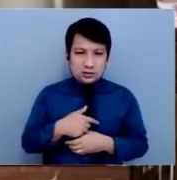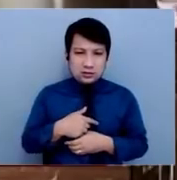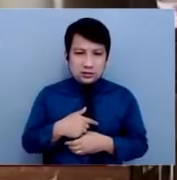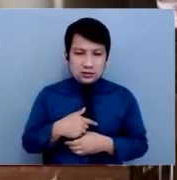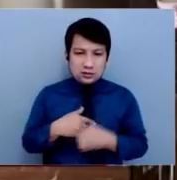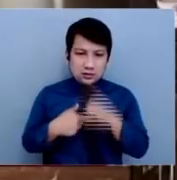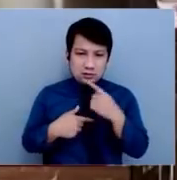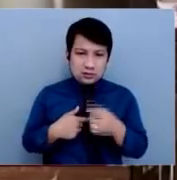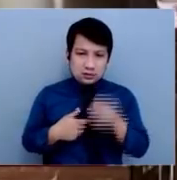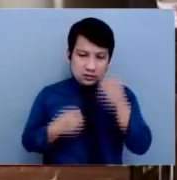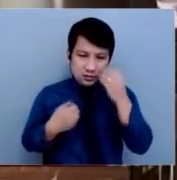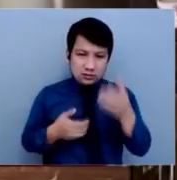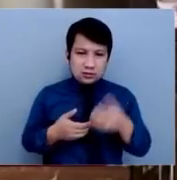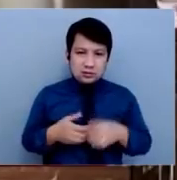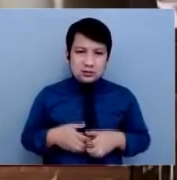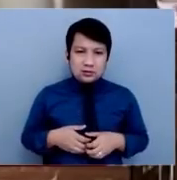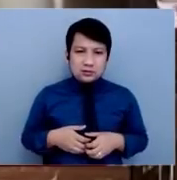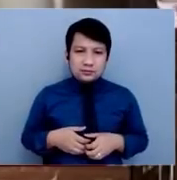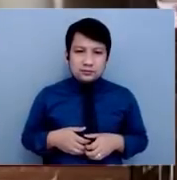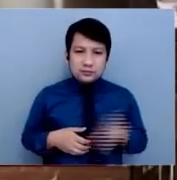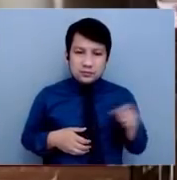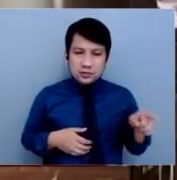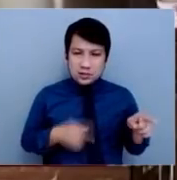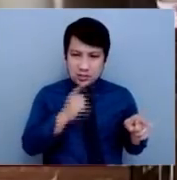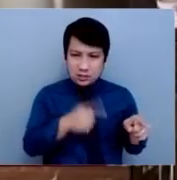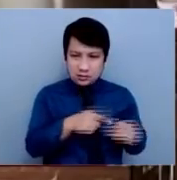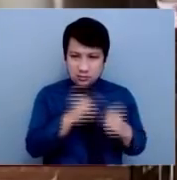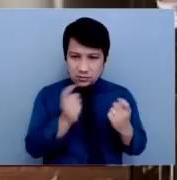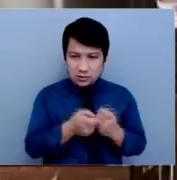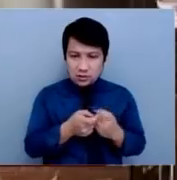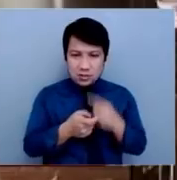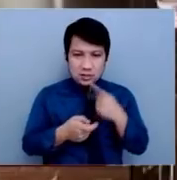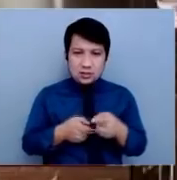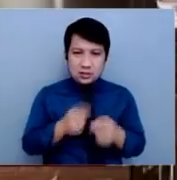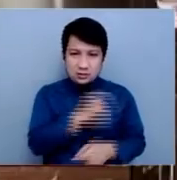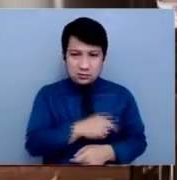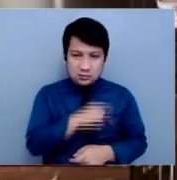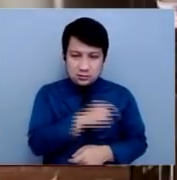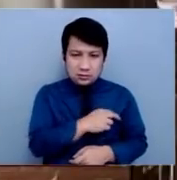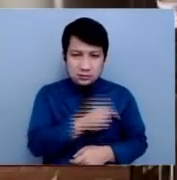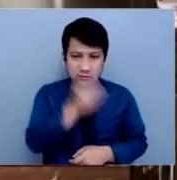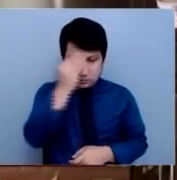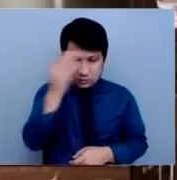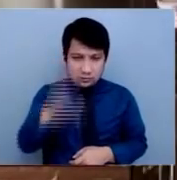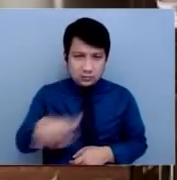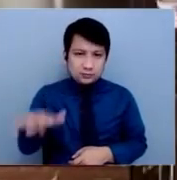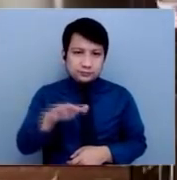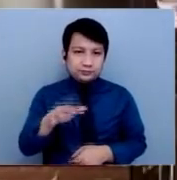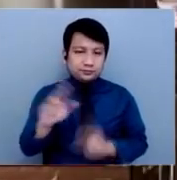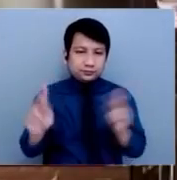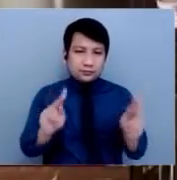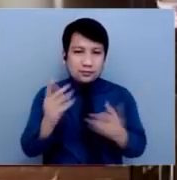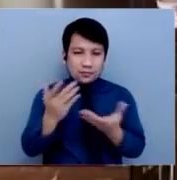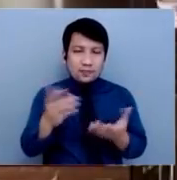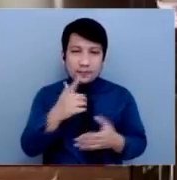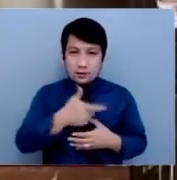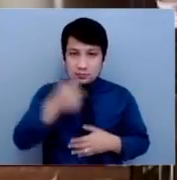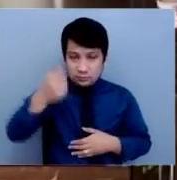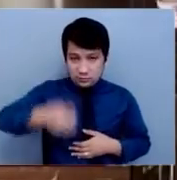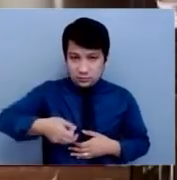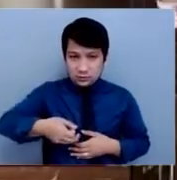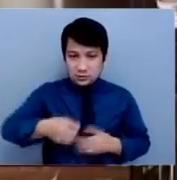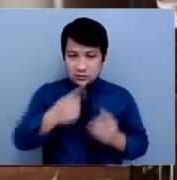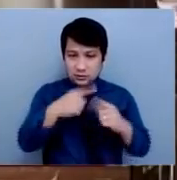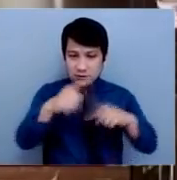na pare-pareho ang set of facts. Kasi iba-iba yung nature ng petition at iba-iba yung mga taong maghahatol. So iba-iba ang basa